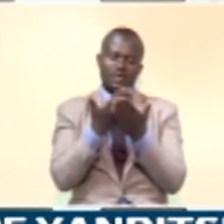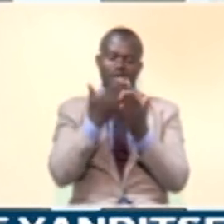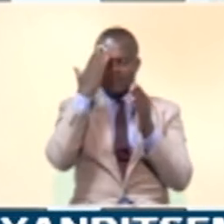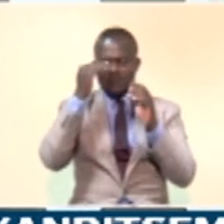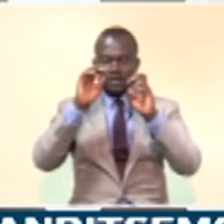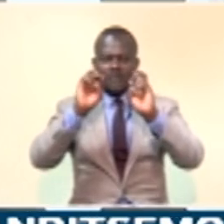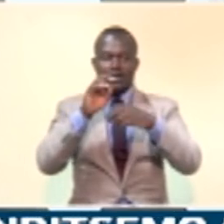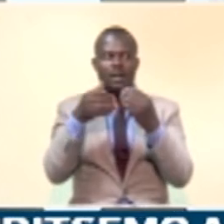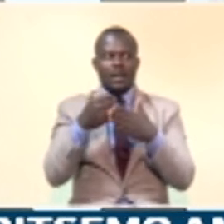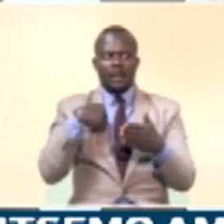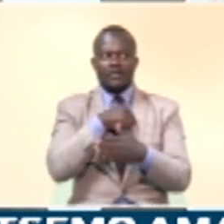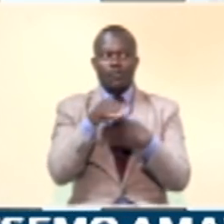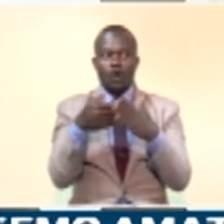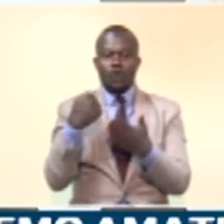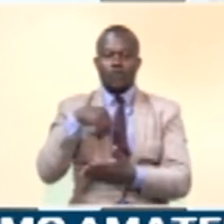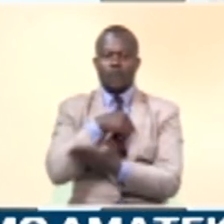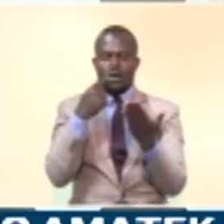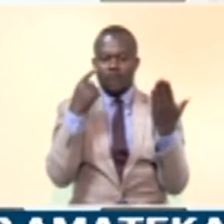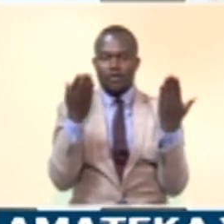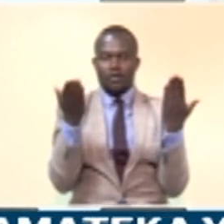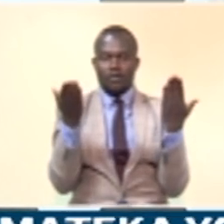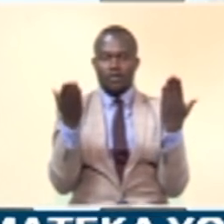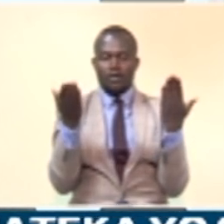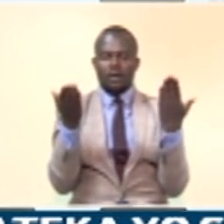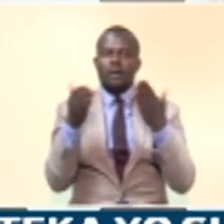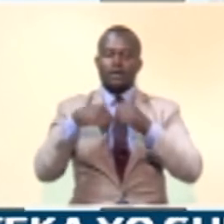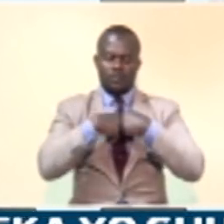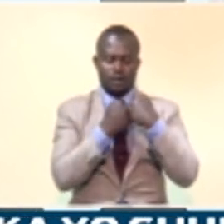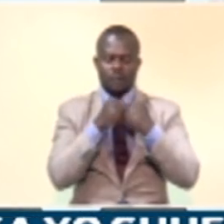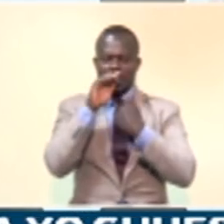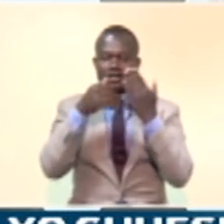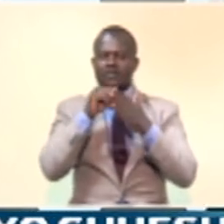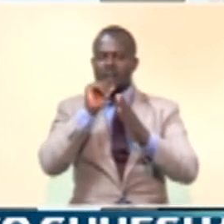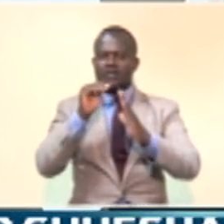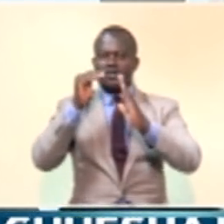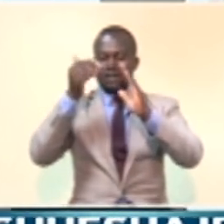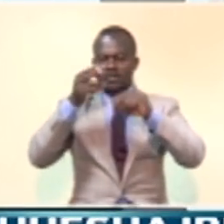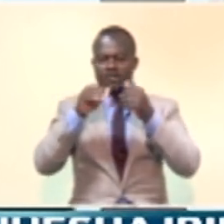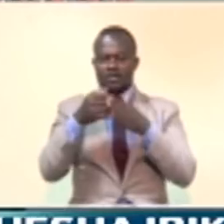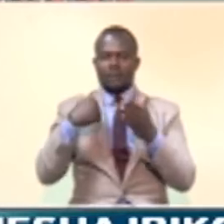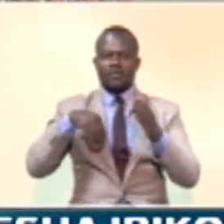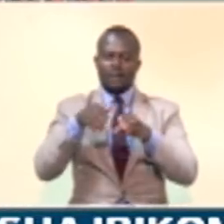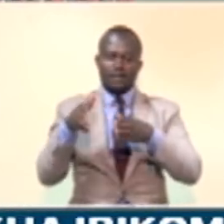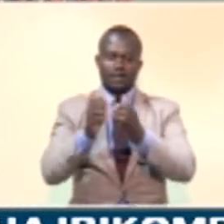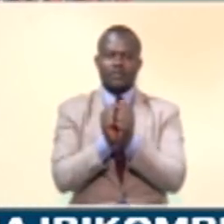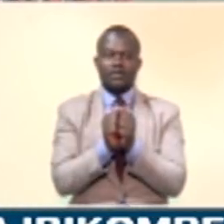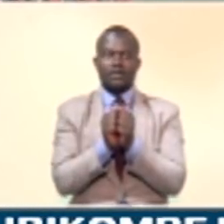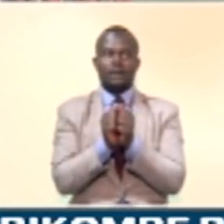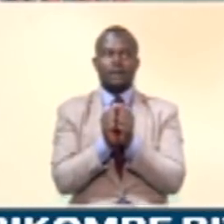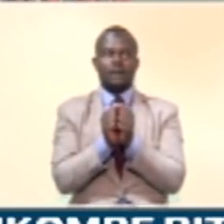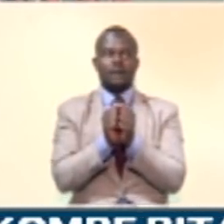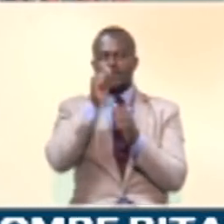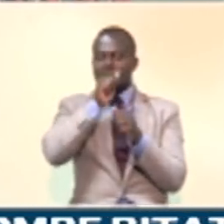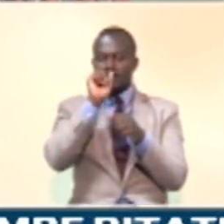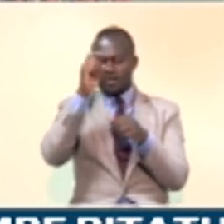ngo abavuga ubusaba ceceke abarwana intambara batazi nabwo bave mu nzira nyobanga wa leta muri ministeri